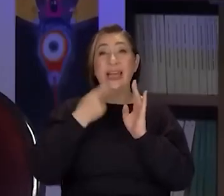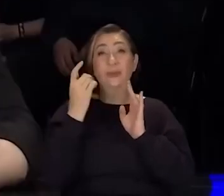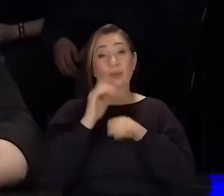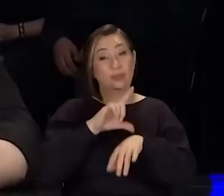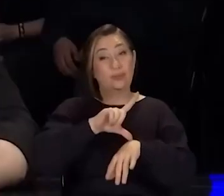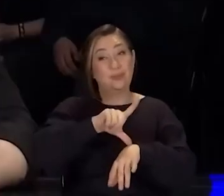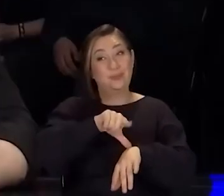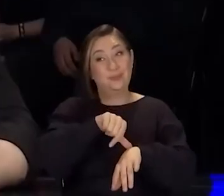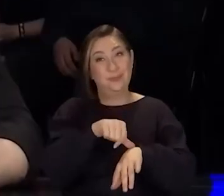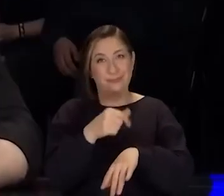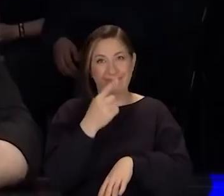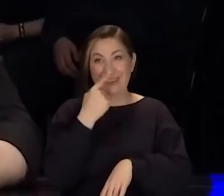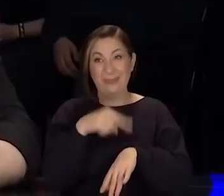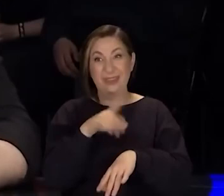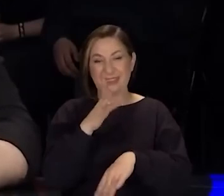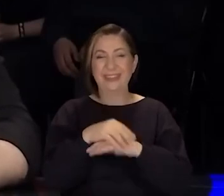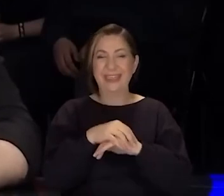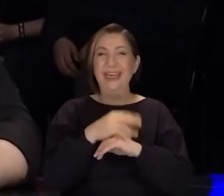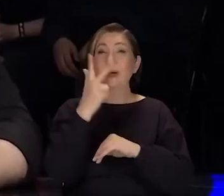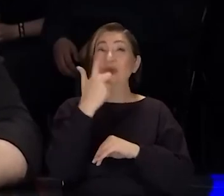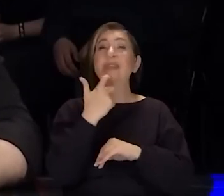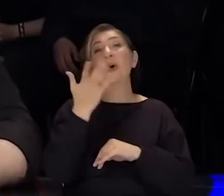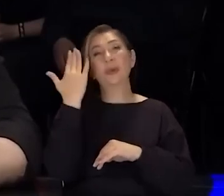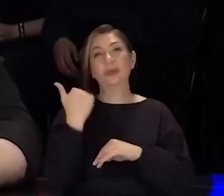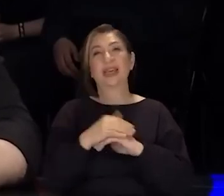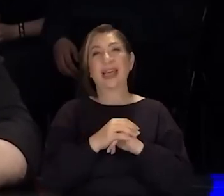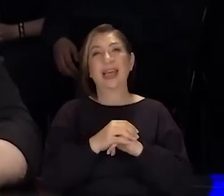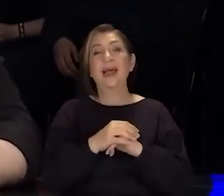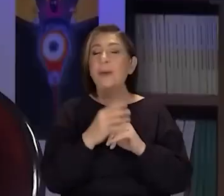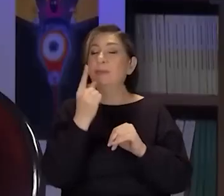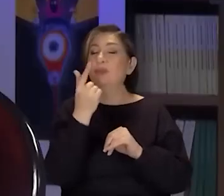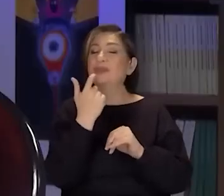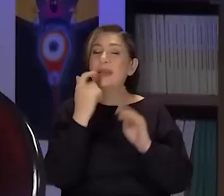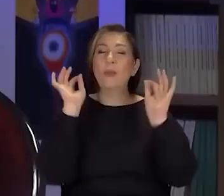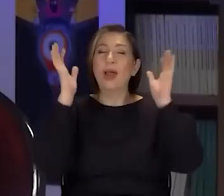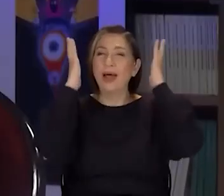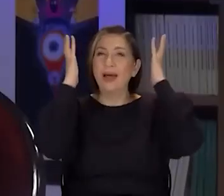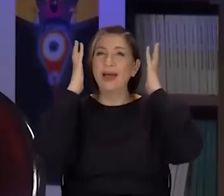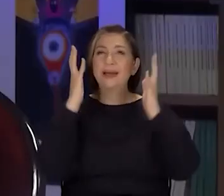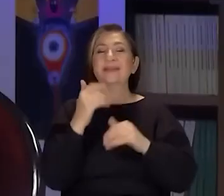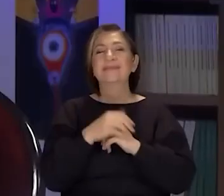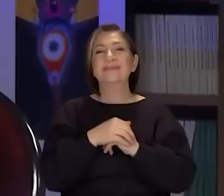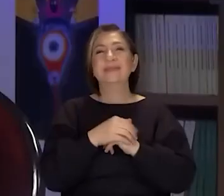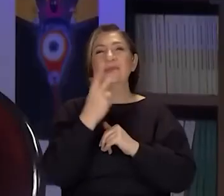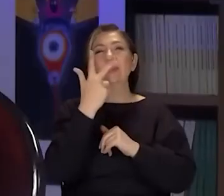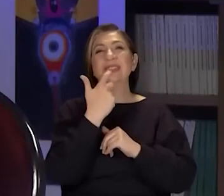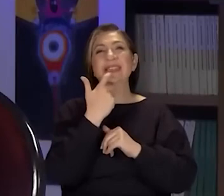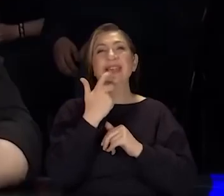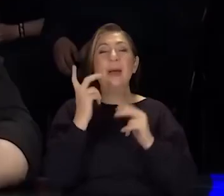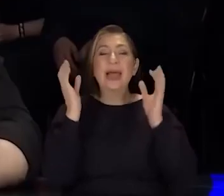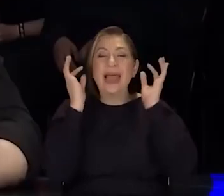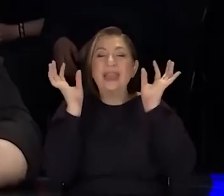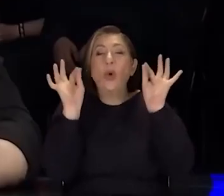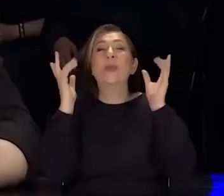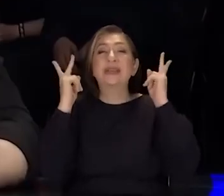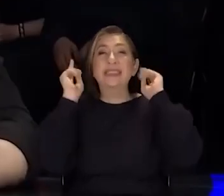hiçbirmiş. Üyler bile anlamadık. 3 sene falan oldu galiba herhalde. 1,5 senedir evli olduğumuza göre 3 senedir tabii. Saçlara